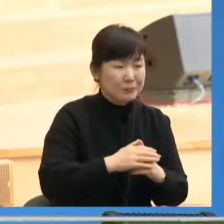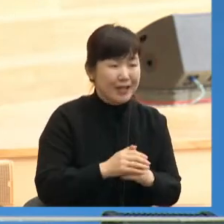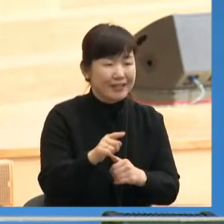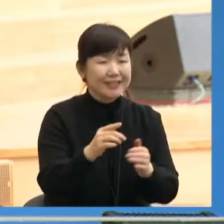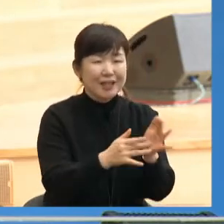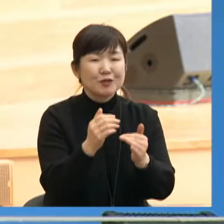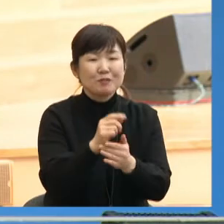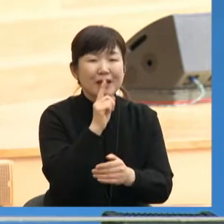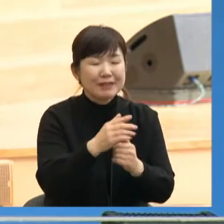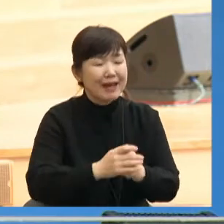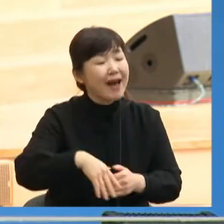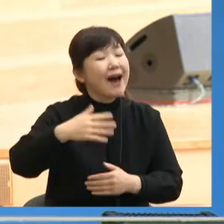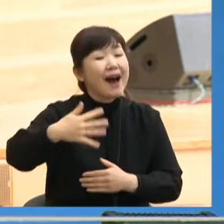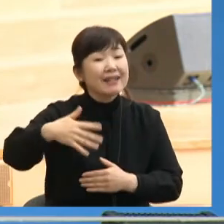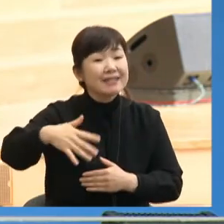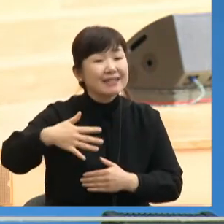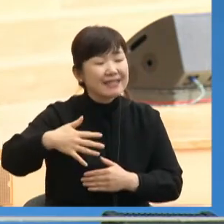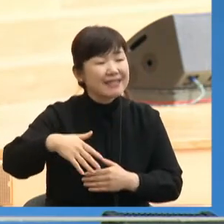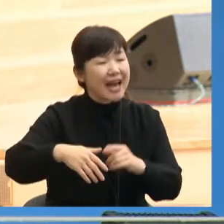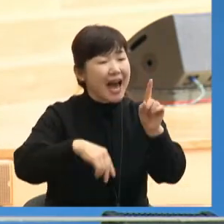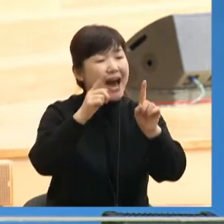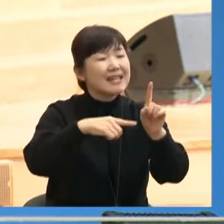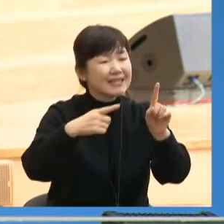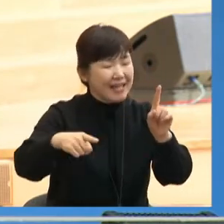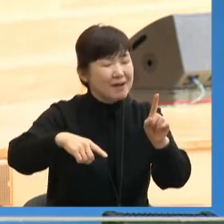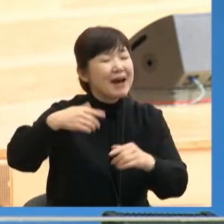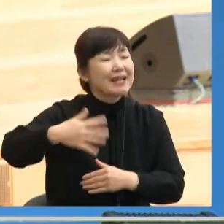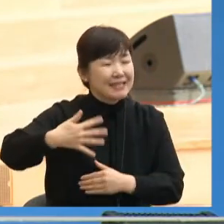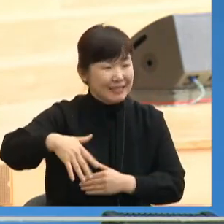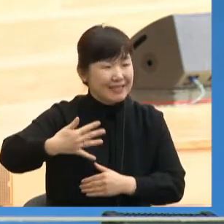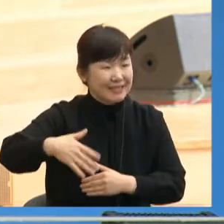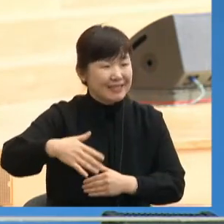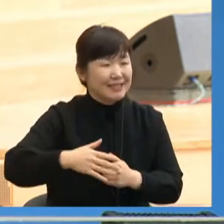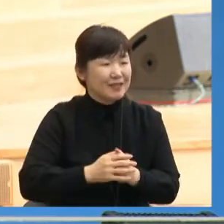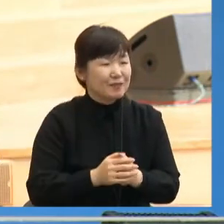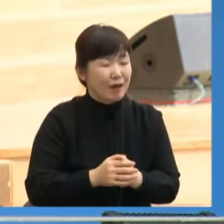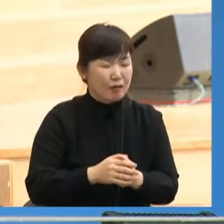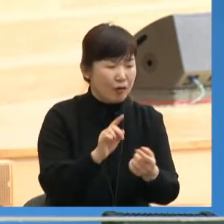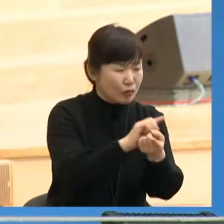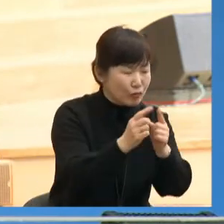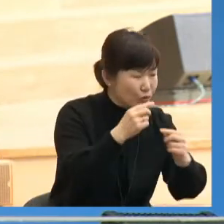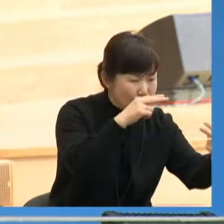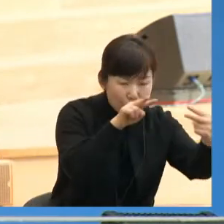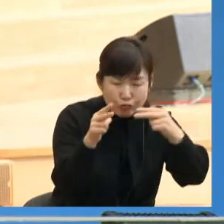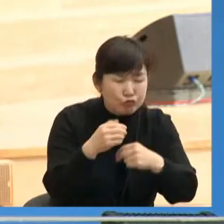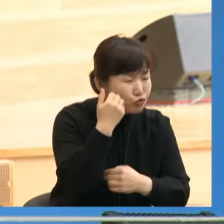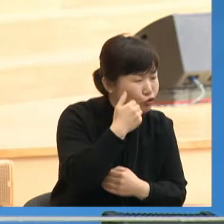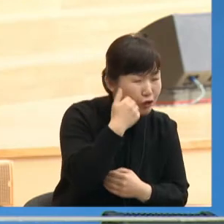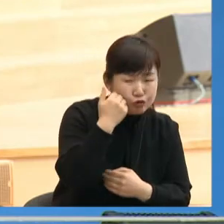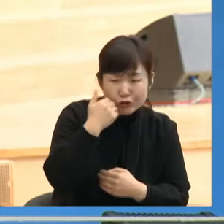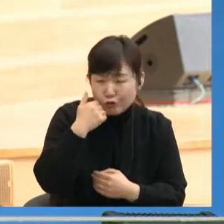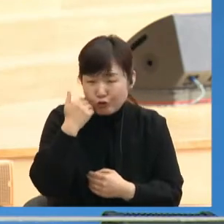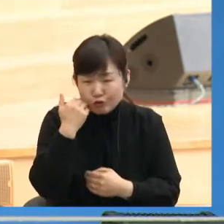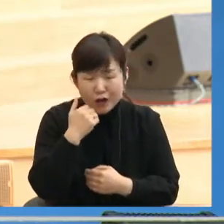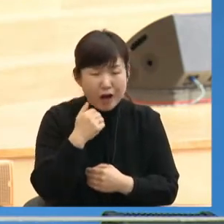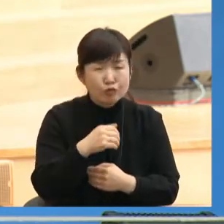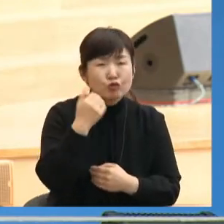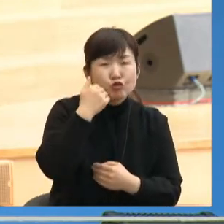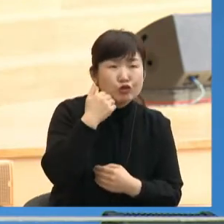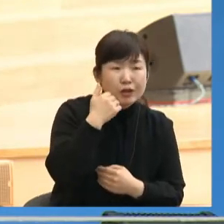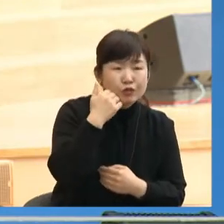이렇게 말씀하는 거예요. 아직 오지 않는 사람이 있다. 서로 쳐다보면서 누가 안 왔는지 보는 거예요. 누가? 도대체 올 사람이